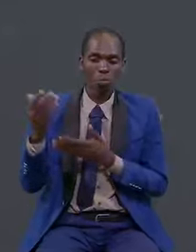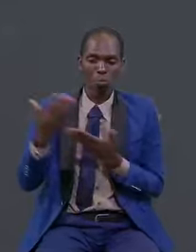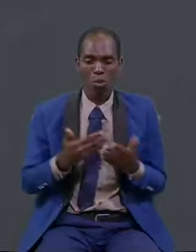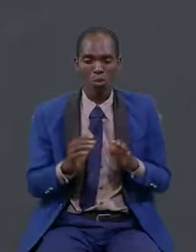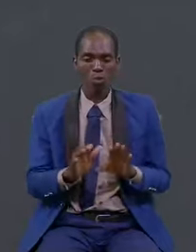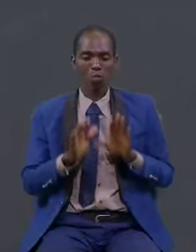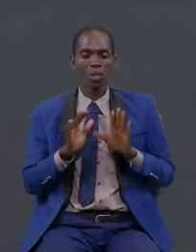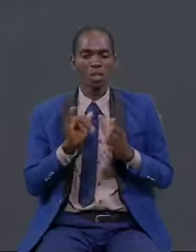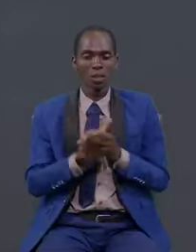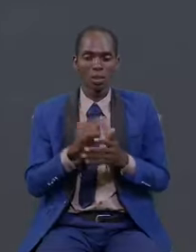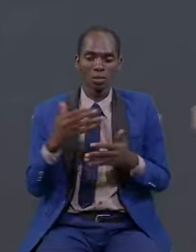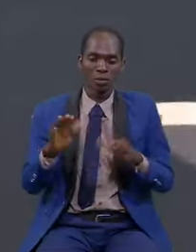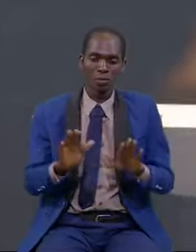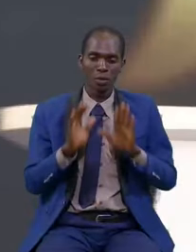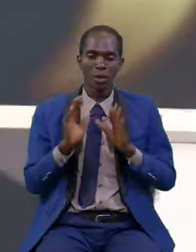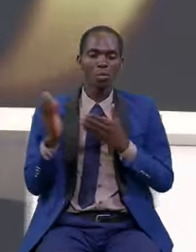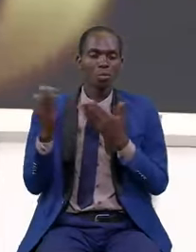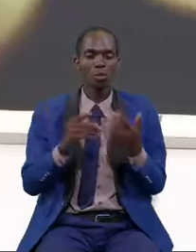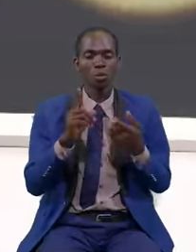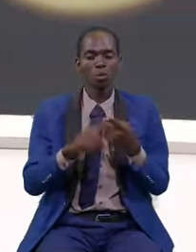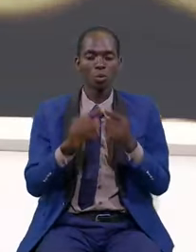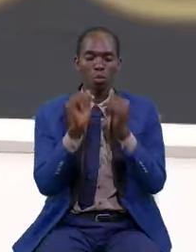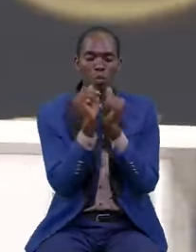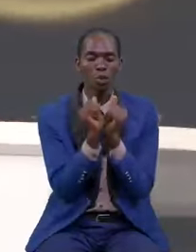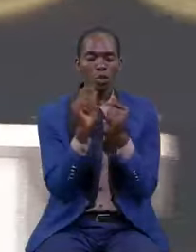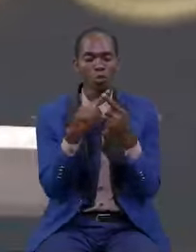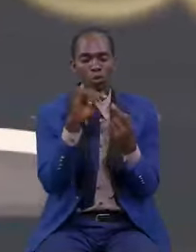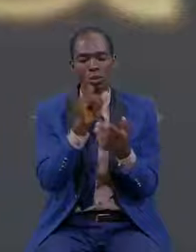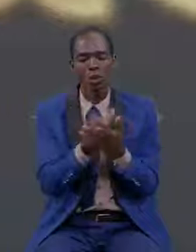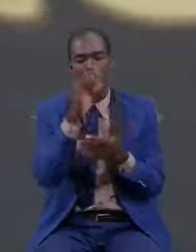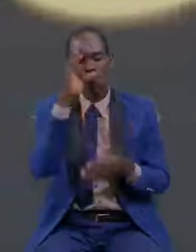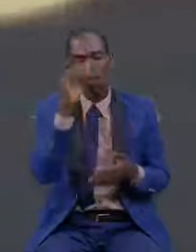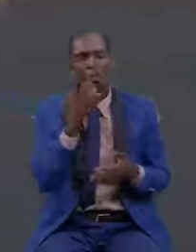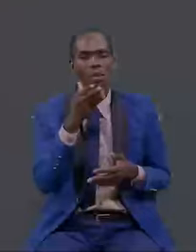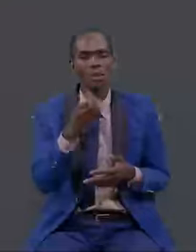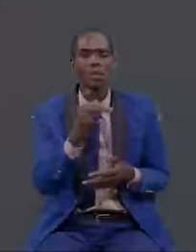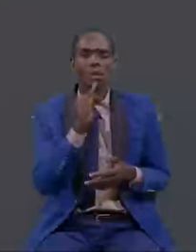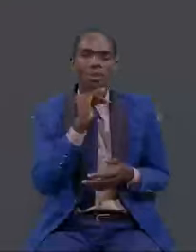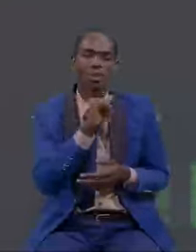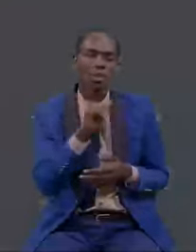la crainte vous conduit à la servitude de cet homme. Il y a une femme